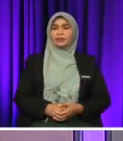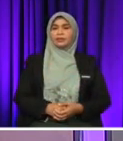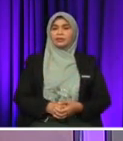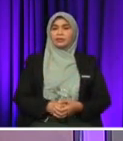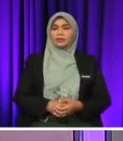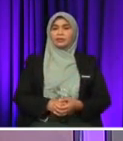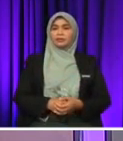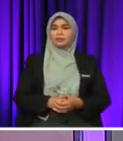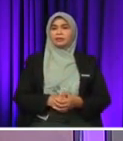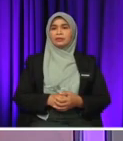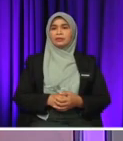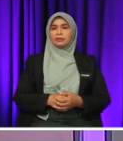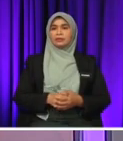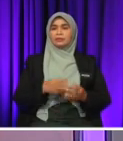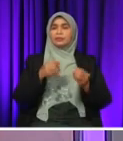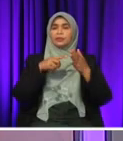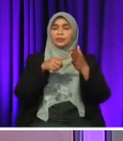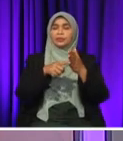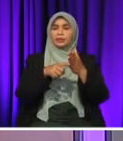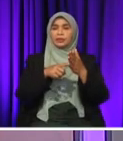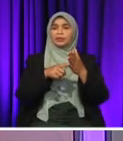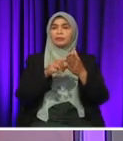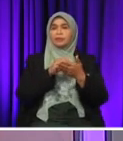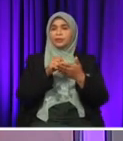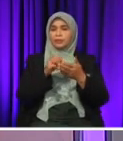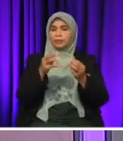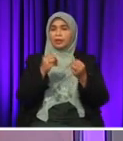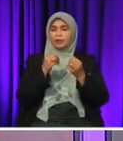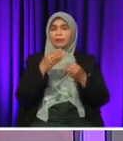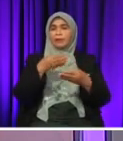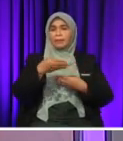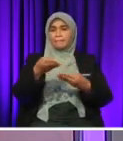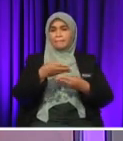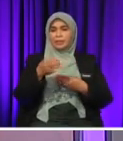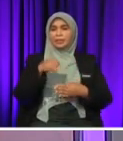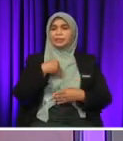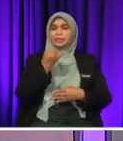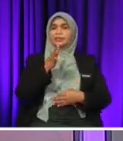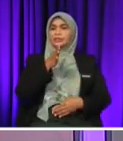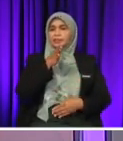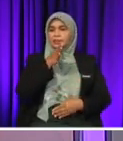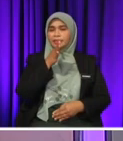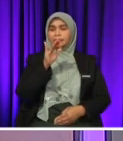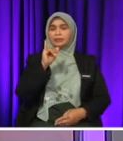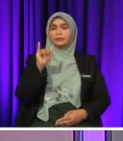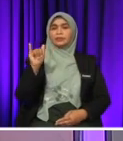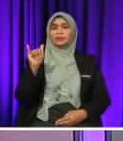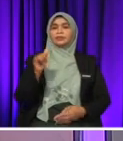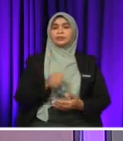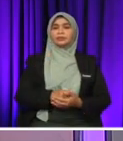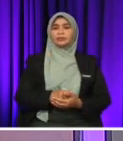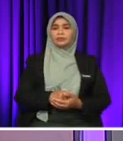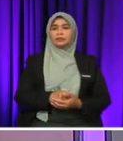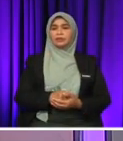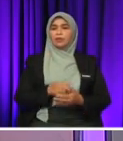Bakti Abi aku menunjukkan pengarang mahu membalas jasa ibunya ke cerita taman budimu